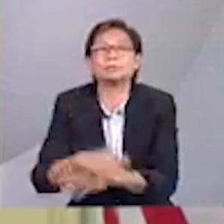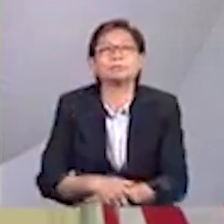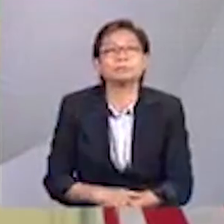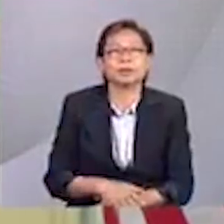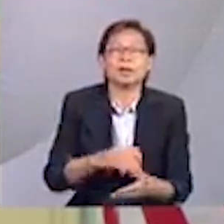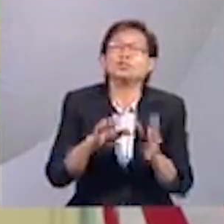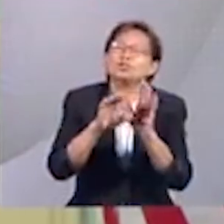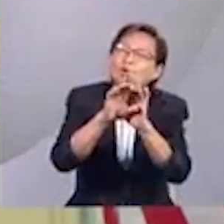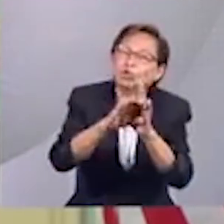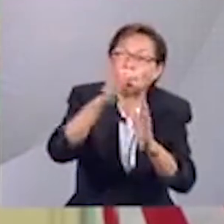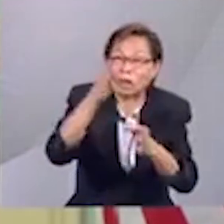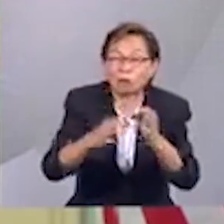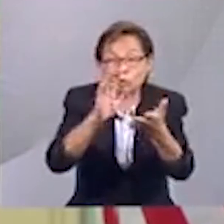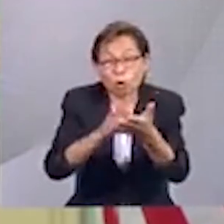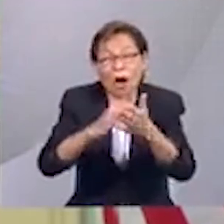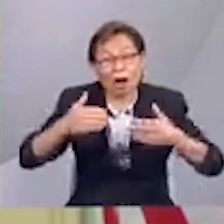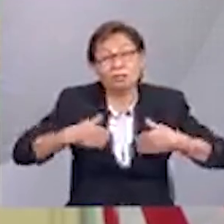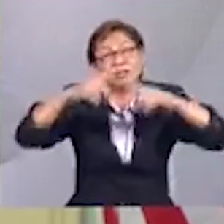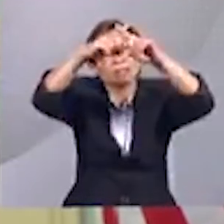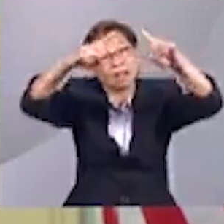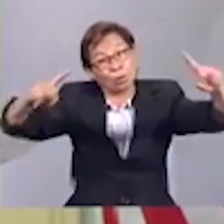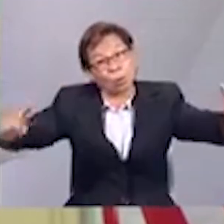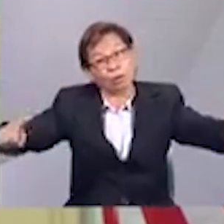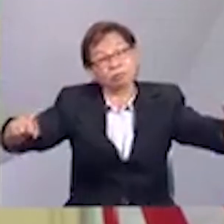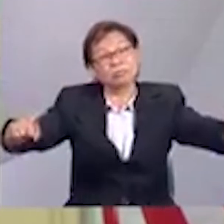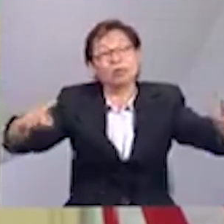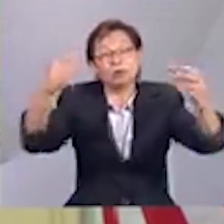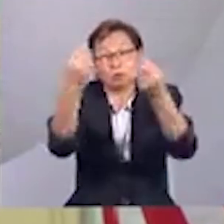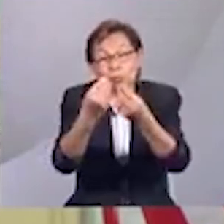di sekolah itu terdapat dewan yang boleh digunakan